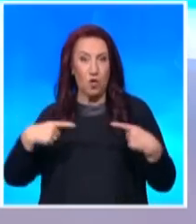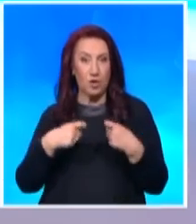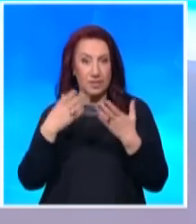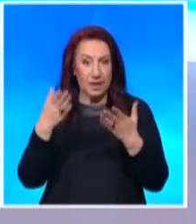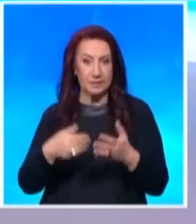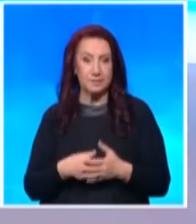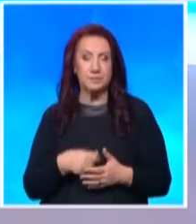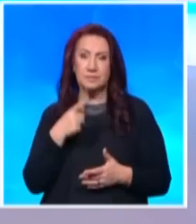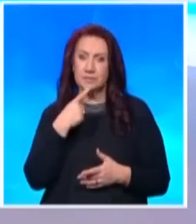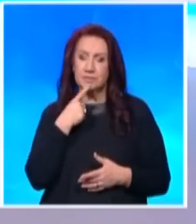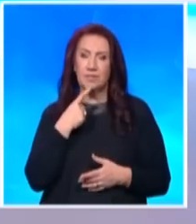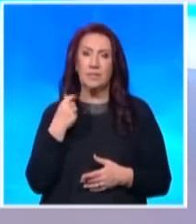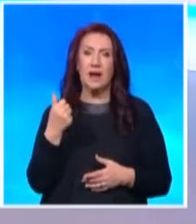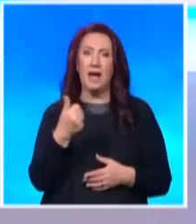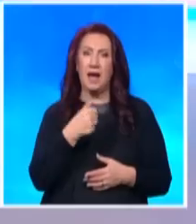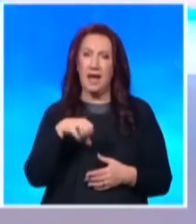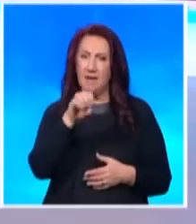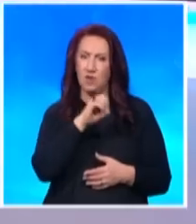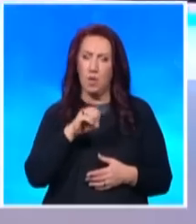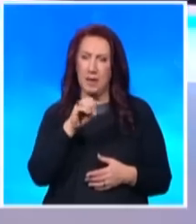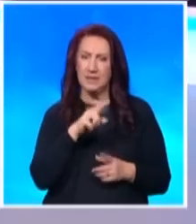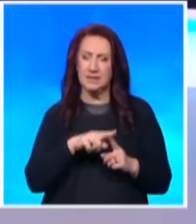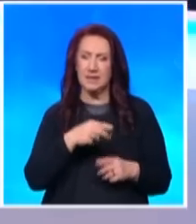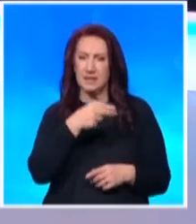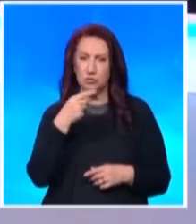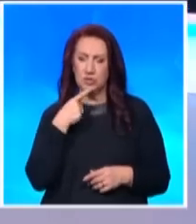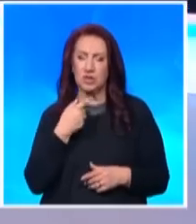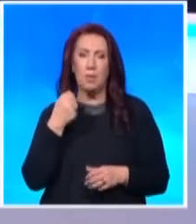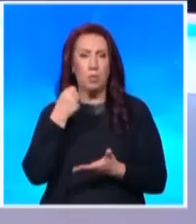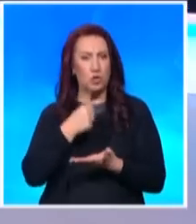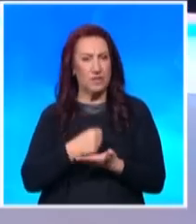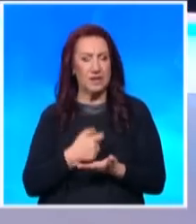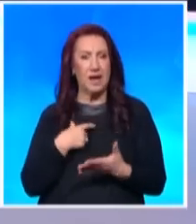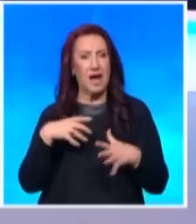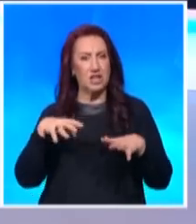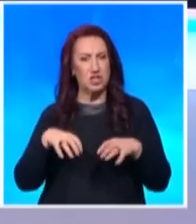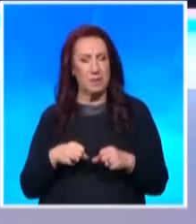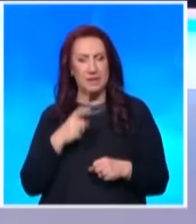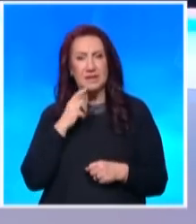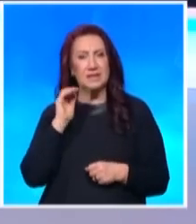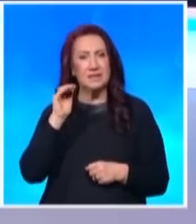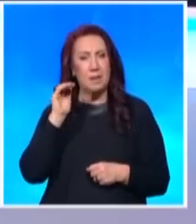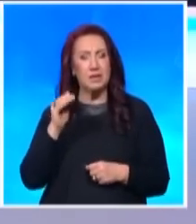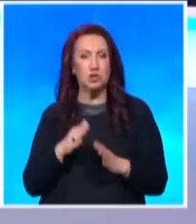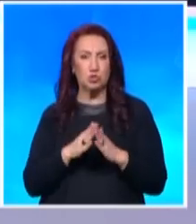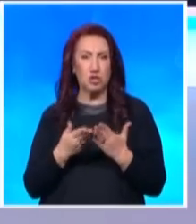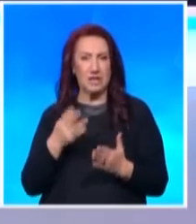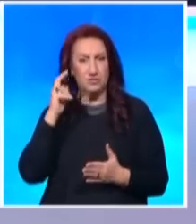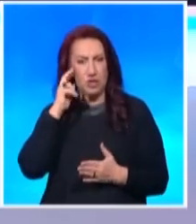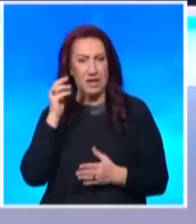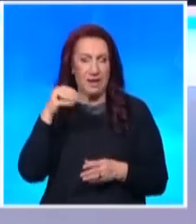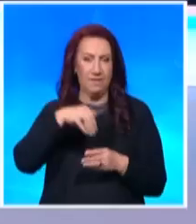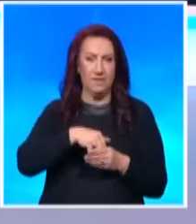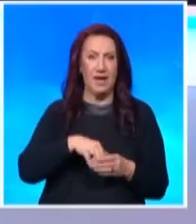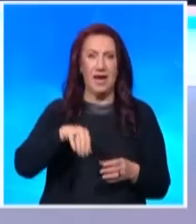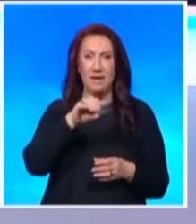потвърдиха ангажимента си за бъдещото членство на Киев в Европейския съюз, но не се ангажираха с конкретна дата за започване